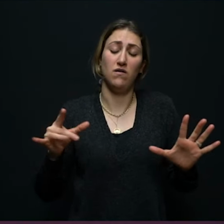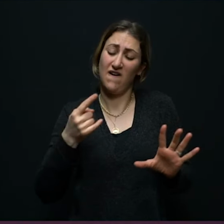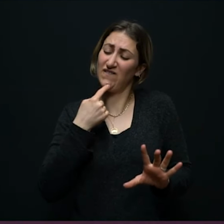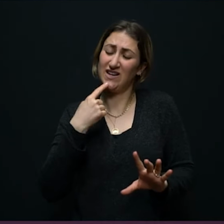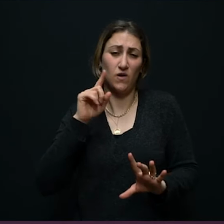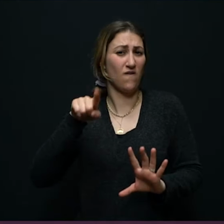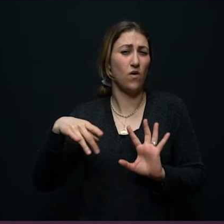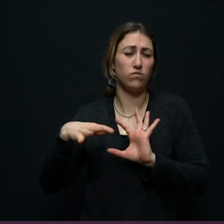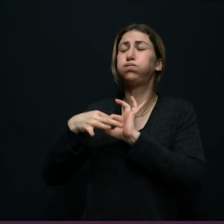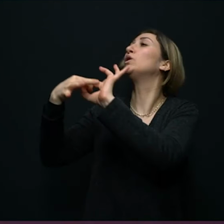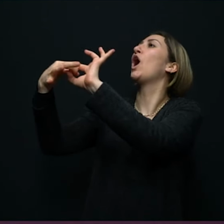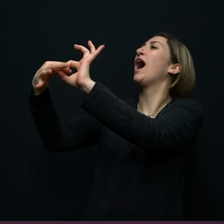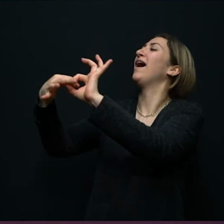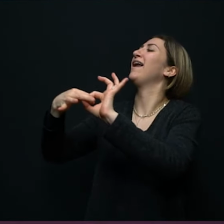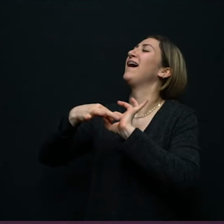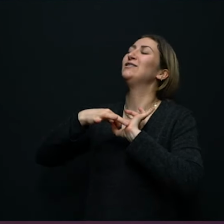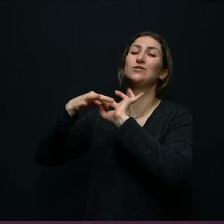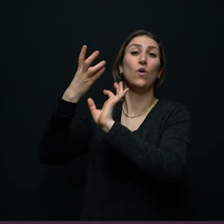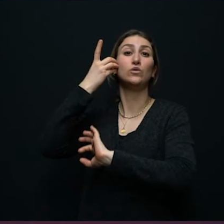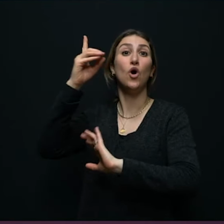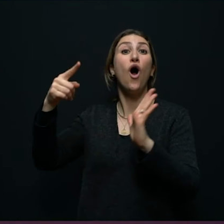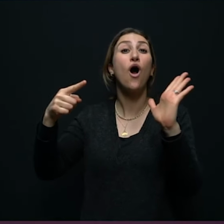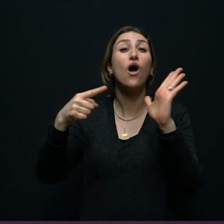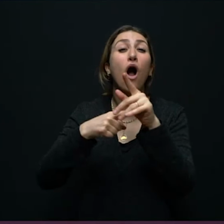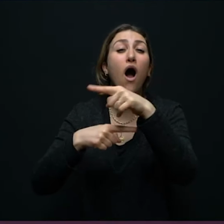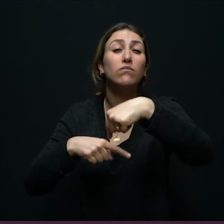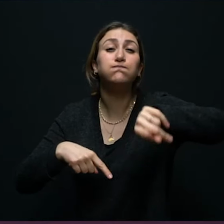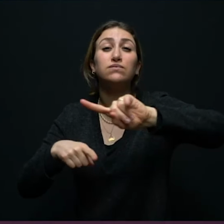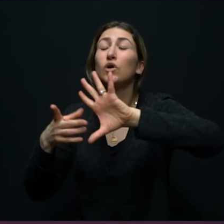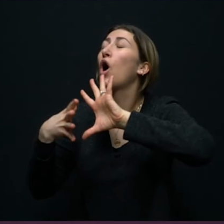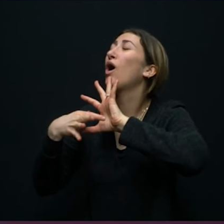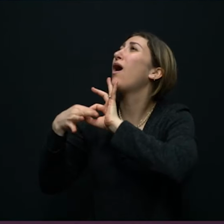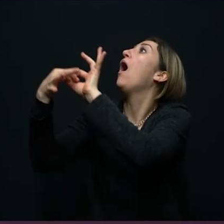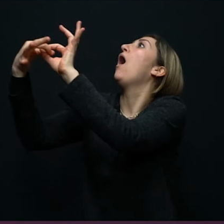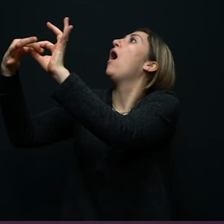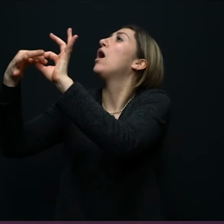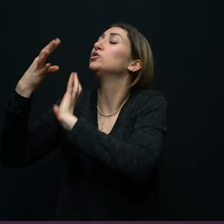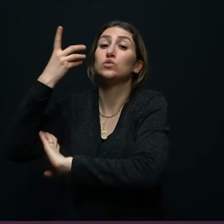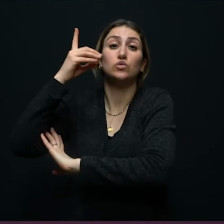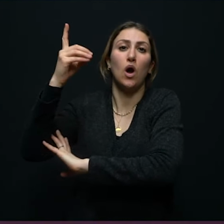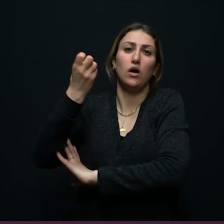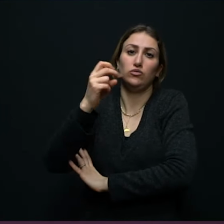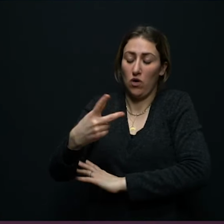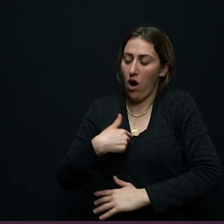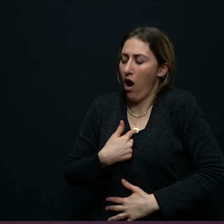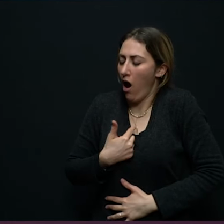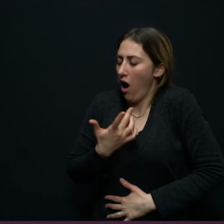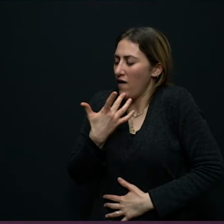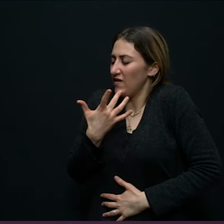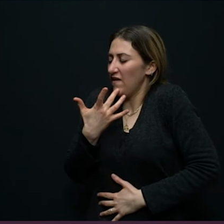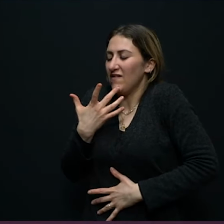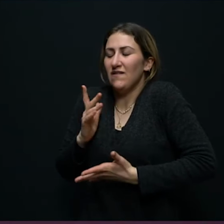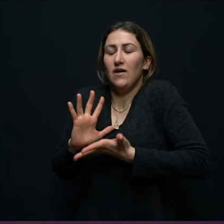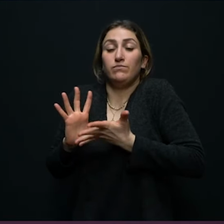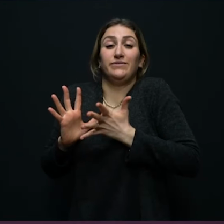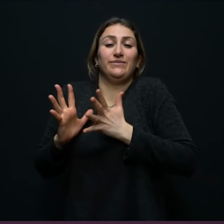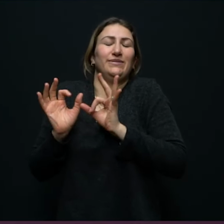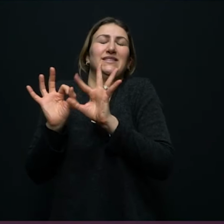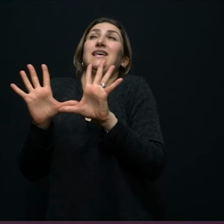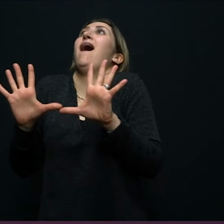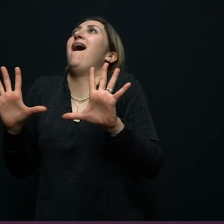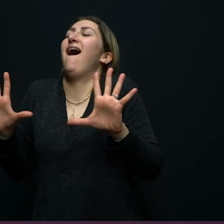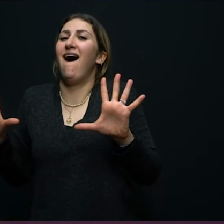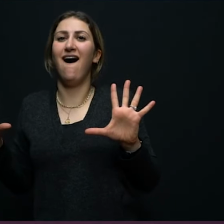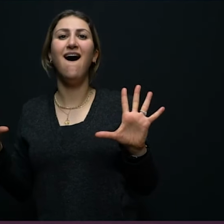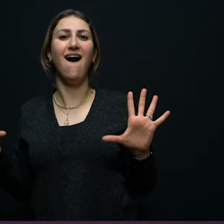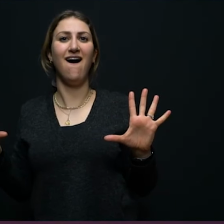pas envie de sainteté ces cantines en relation avec dieu que tu as envie de sainteté l'amour que nous porte qui nous porte nous pousse